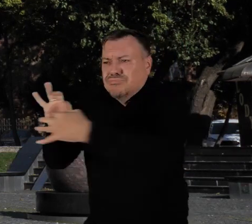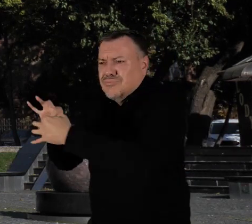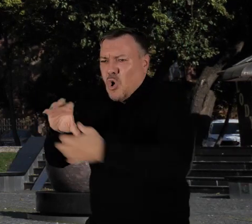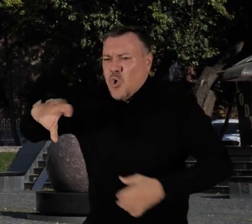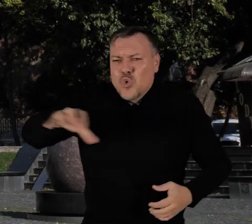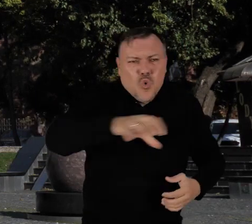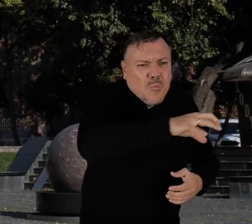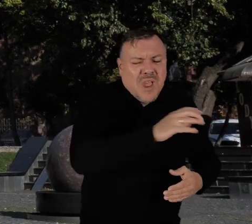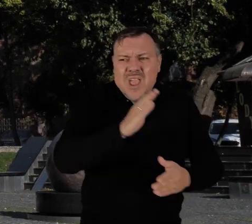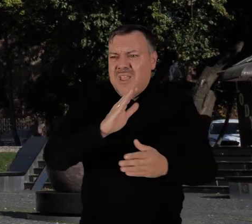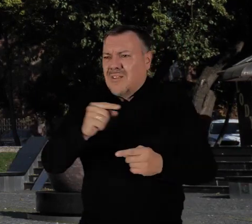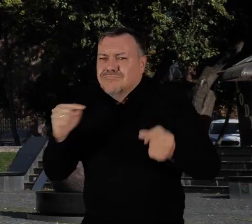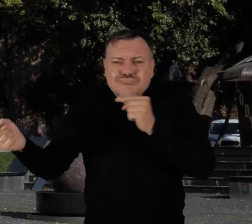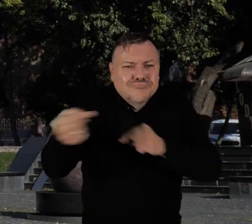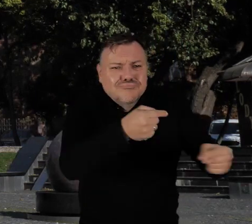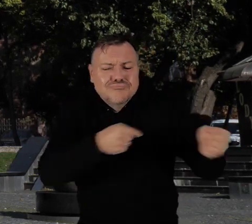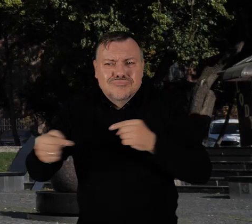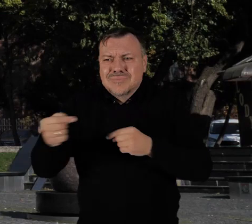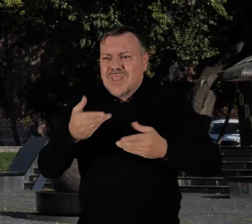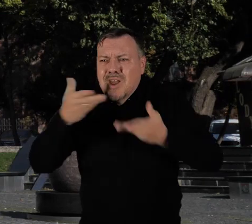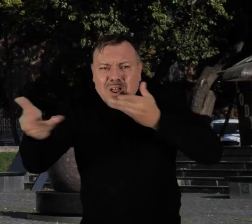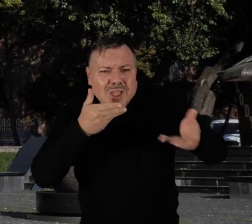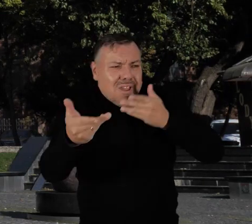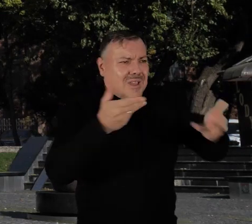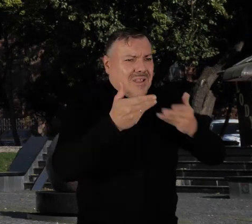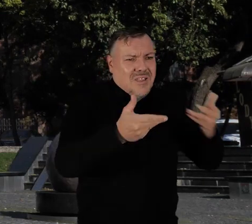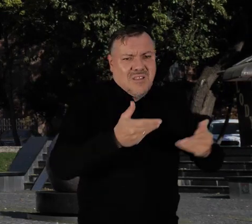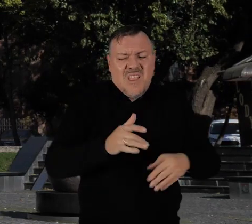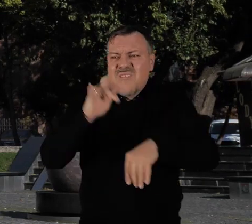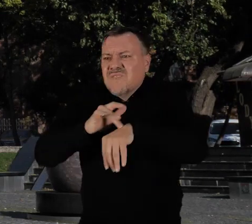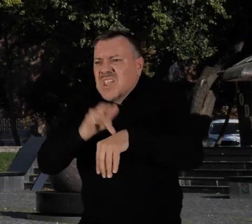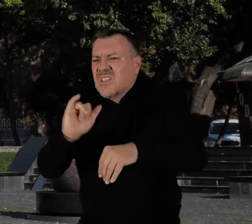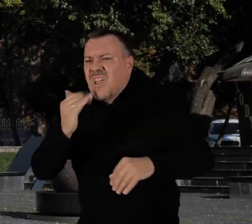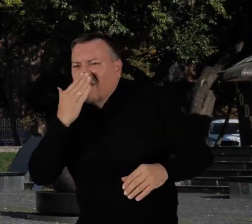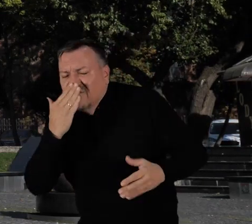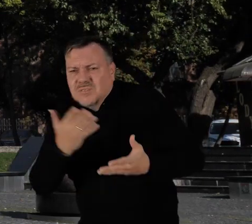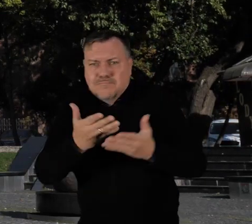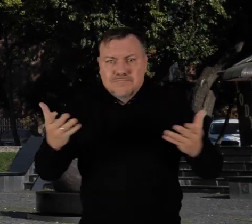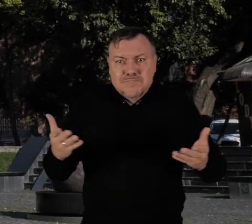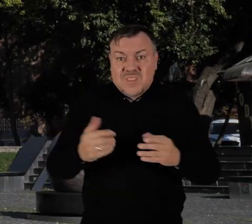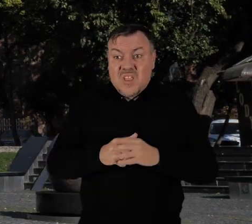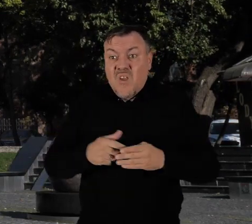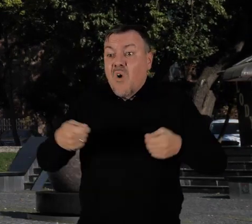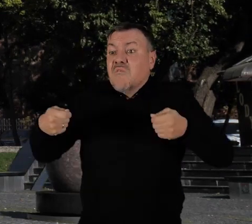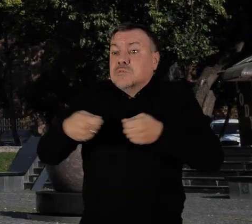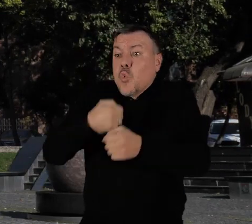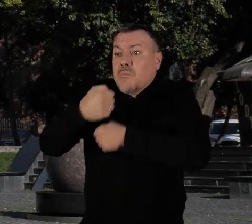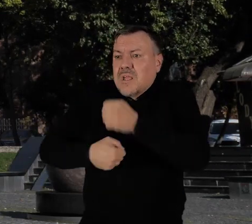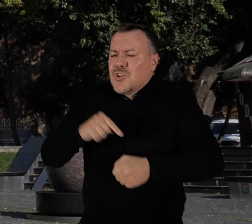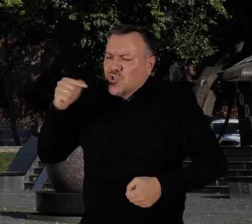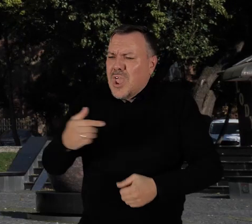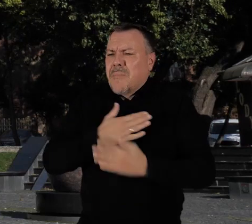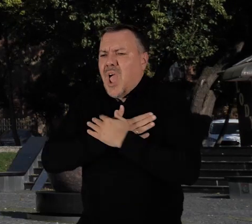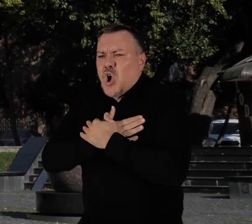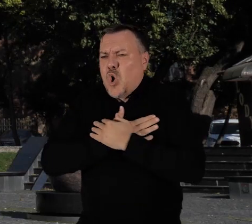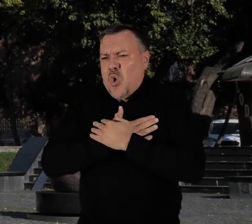innymi, wymieniając pomysły, dyskutując sposób ich wykonania, wspólnie interpretując uzyskane wyniki. Współpracowników trzeba